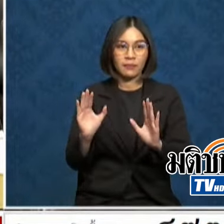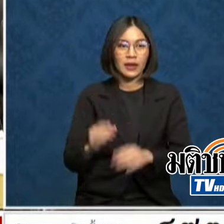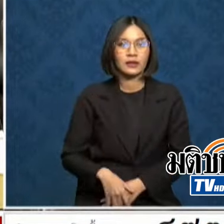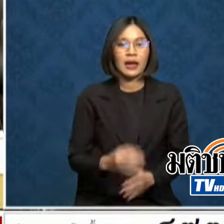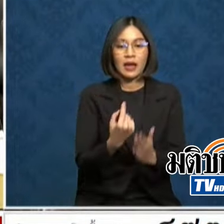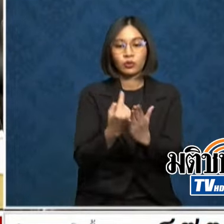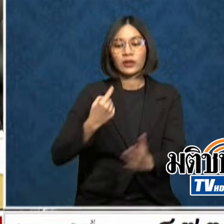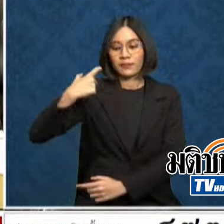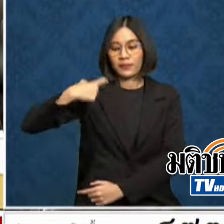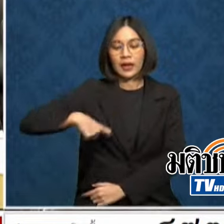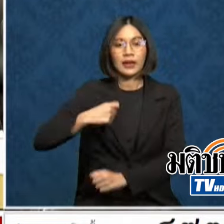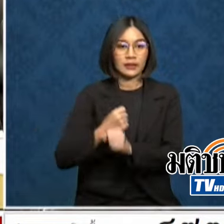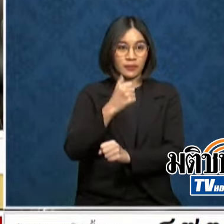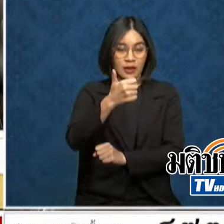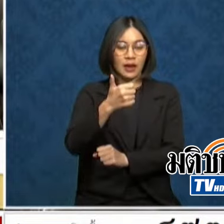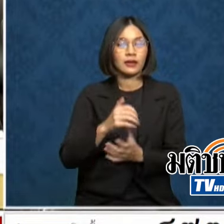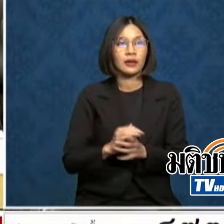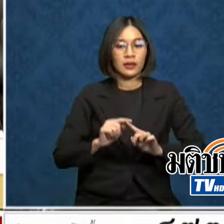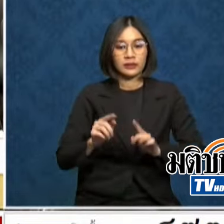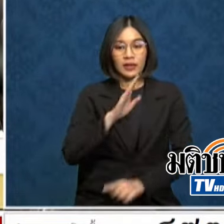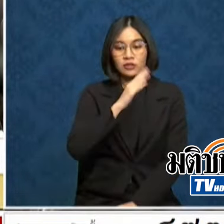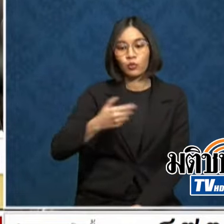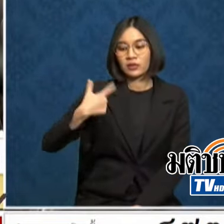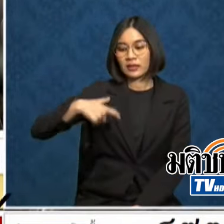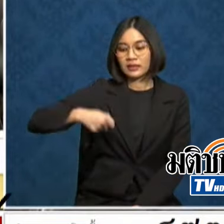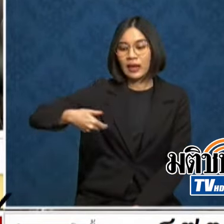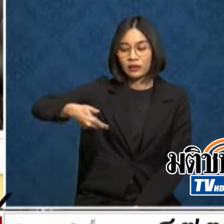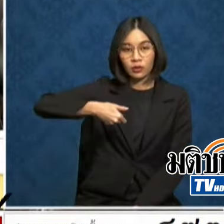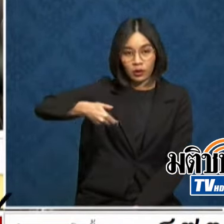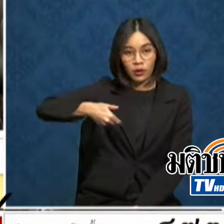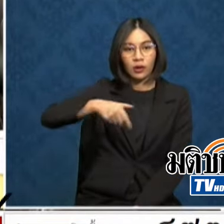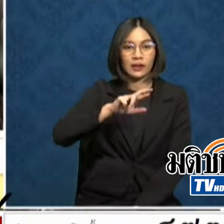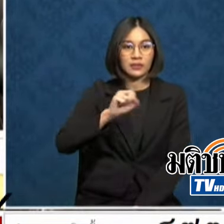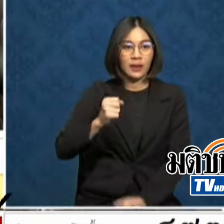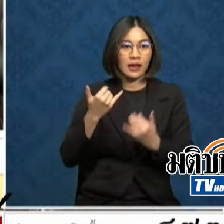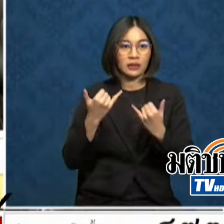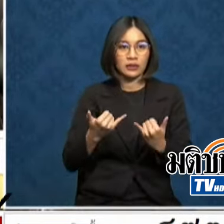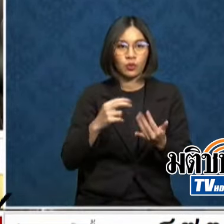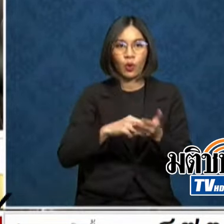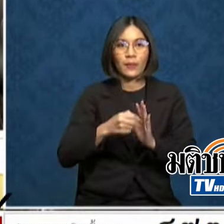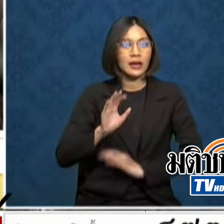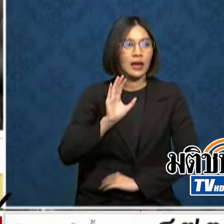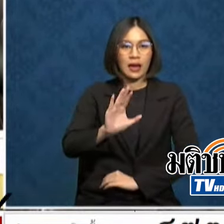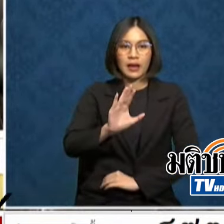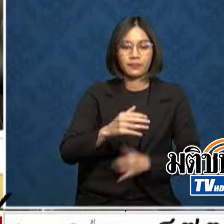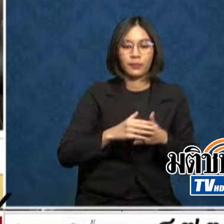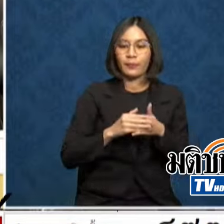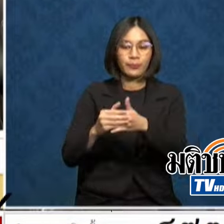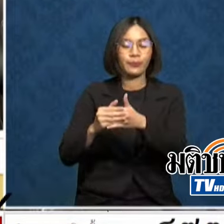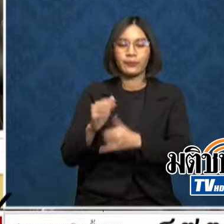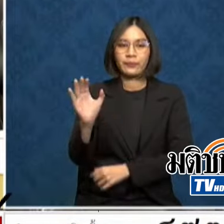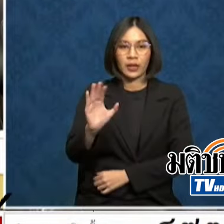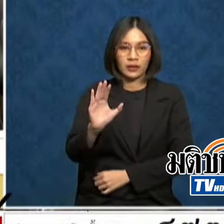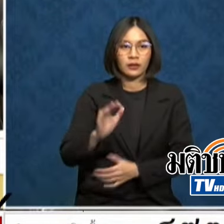นายความไปแทนได้แต่ถ้าว่าศาลขอมานี่สภาเรามีประเพณีว่าไม่ให้โดยกรณีใดๆทั้งสิ้นโดยเด็ดข